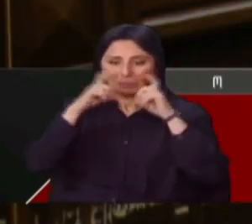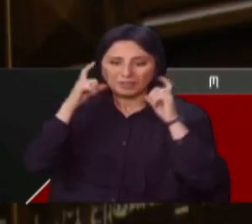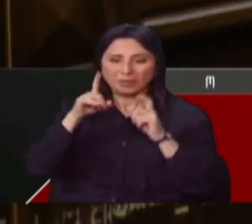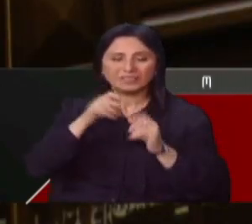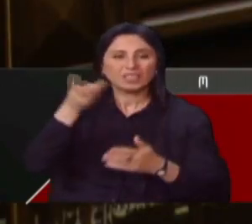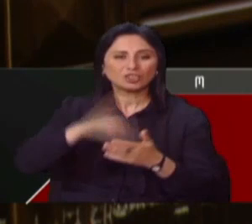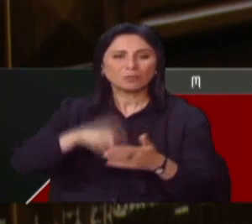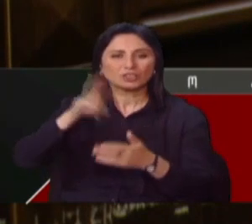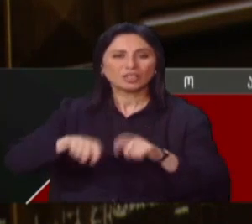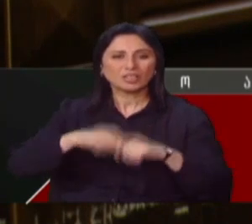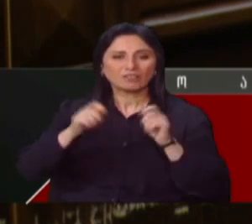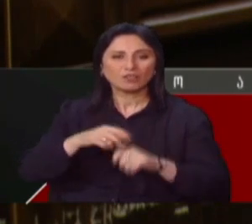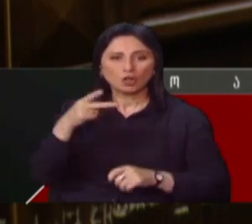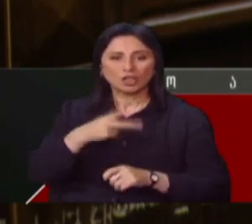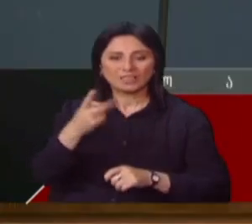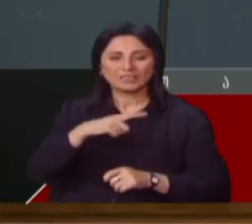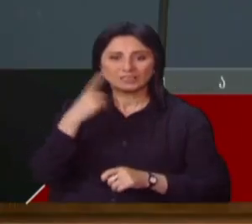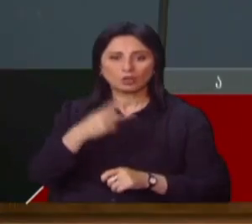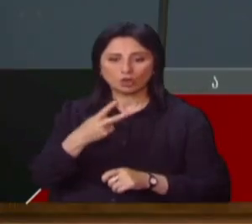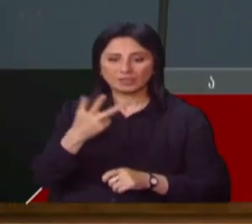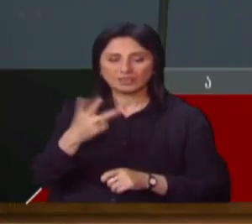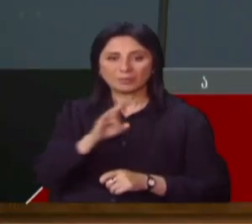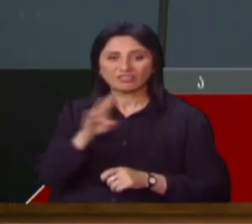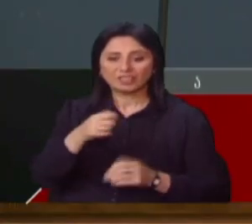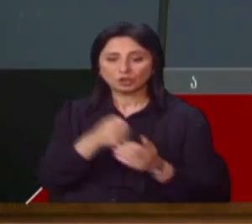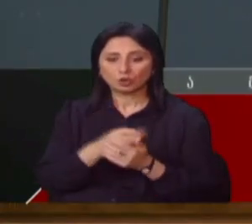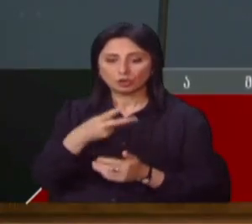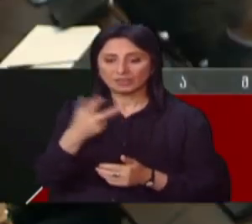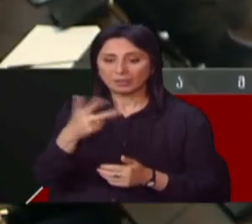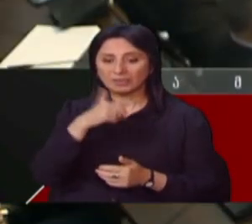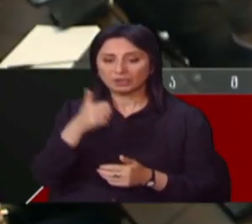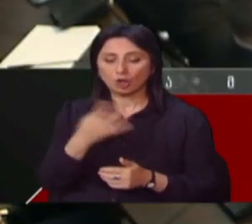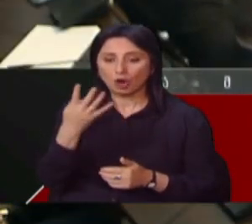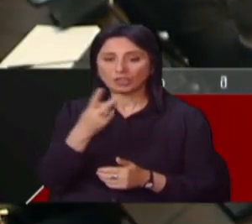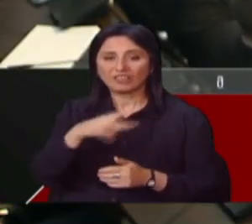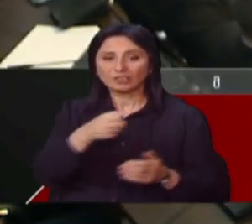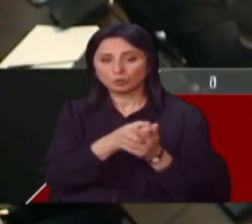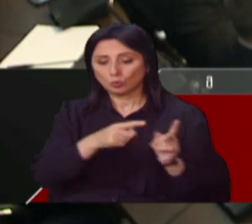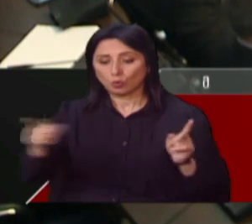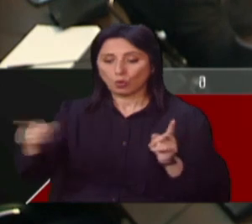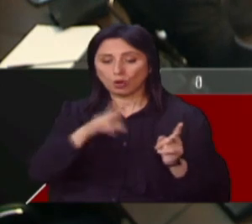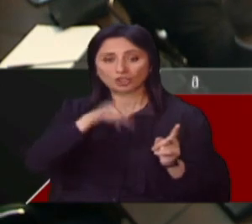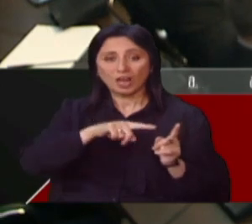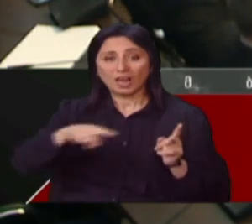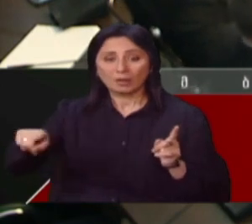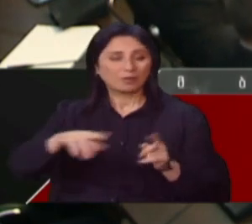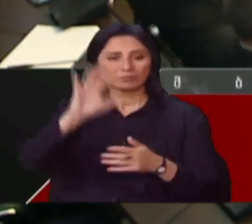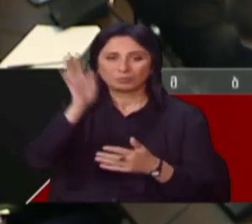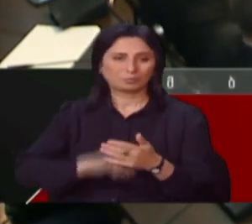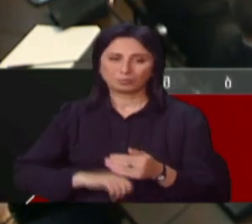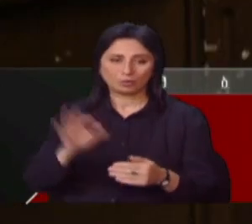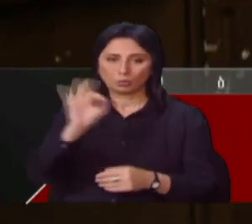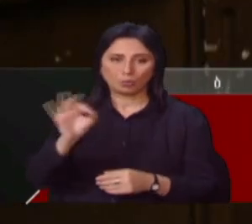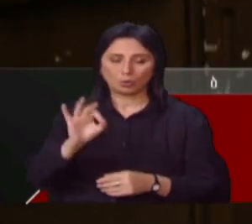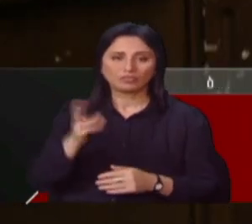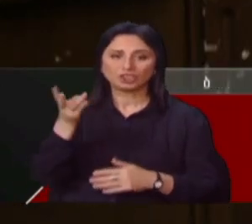ტარების წესების დარღვევისთვის 2021 წლის 23 ივნისიდან 2023 წლის 4 ივლისის პერიოდში დაჯარებდნენ. კანონპროექტის მიღების